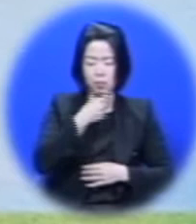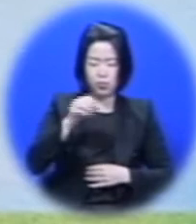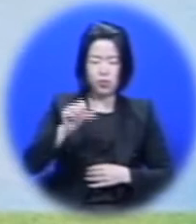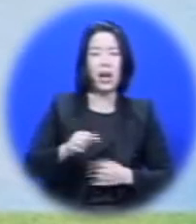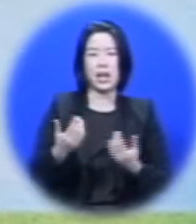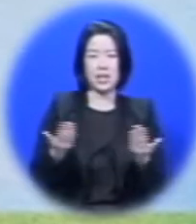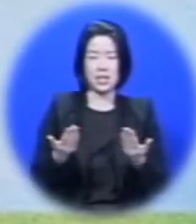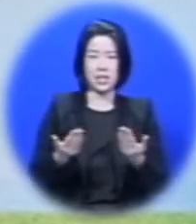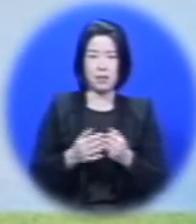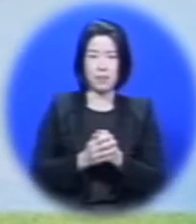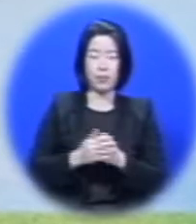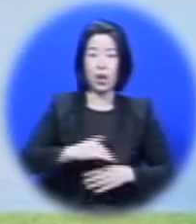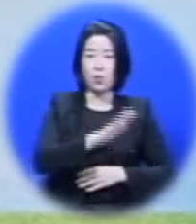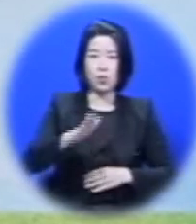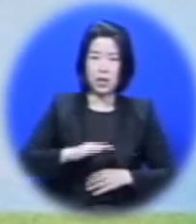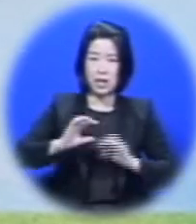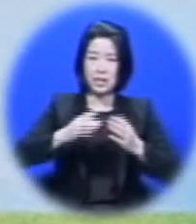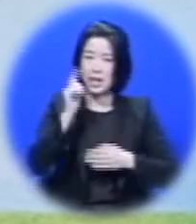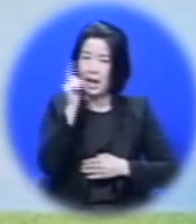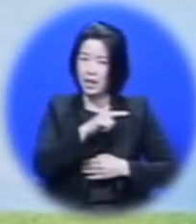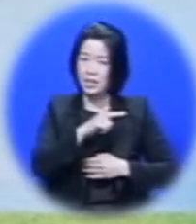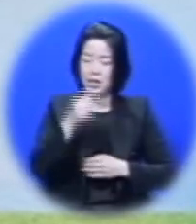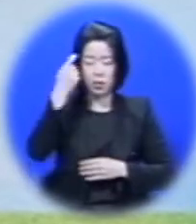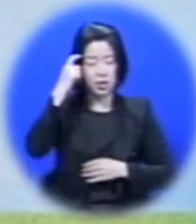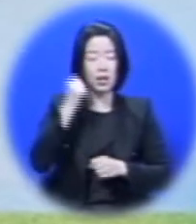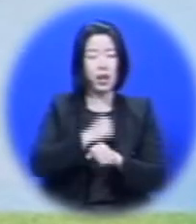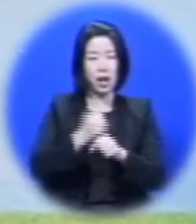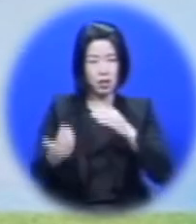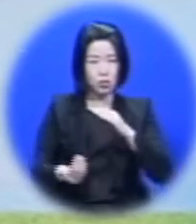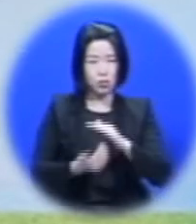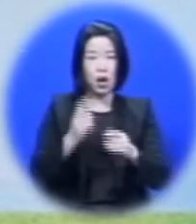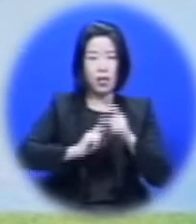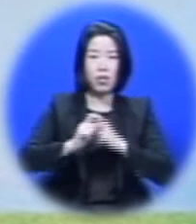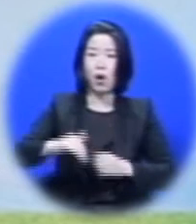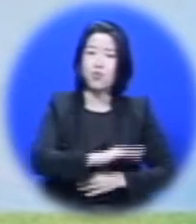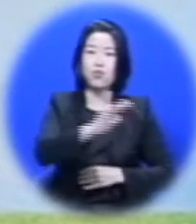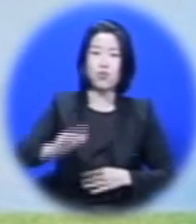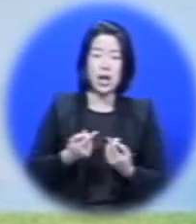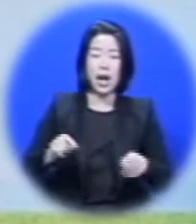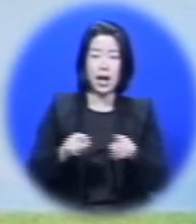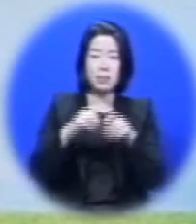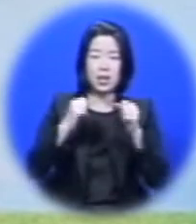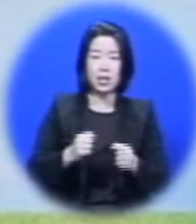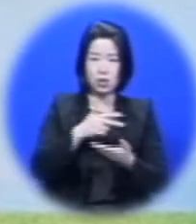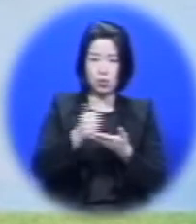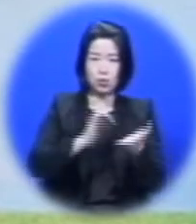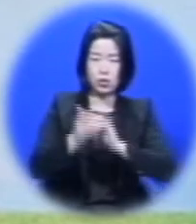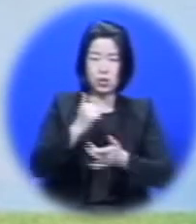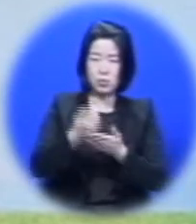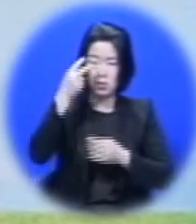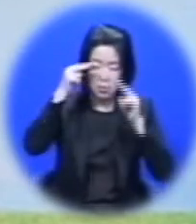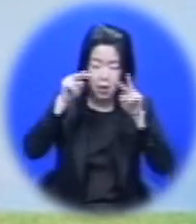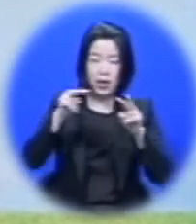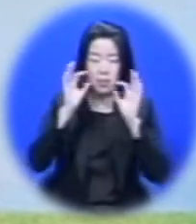일입니다. 우리가 세상이 악해진다고 생각할수록 더욱 우리와 함께 계시는 주 예수님을 바라보아야